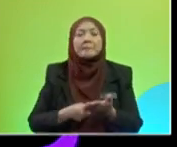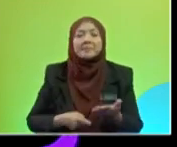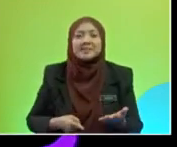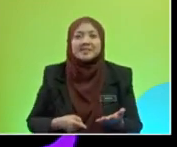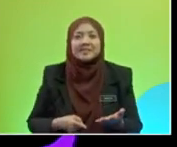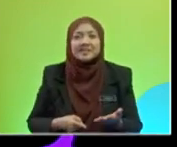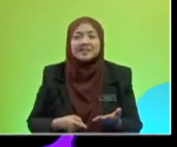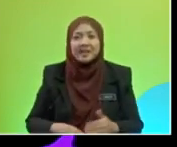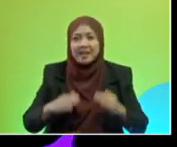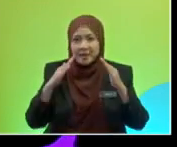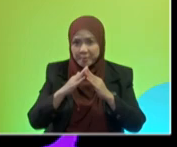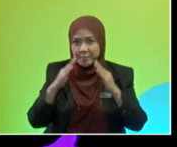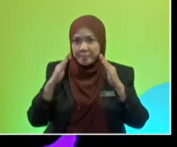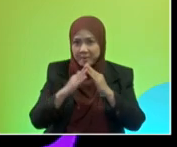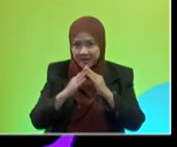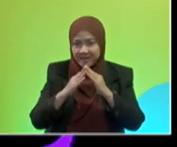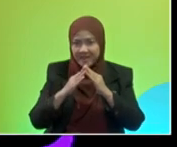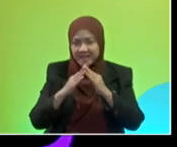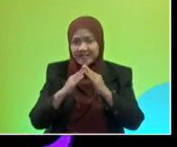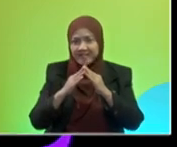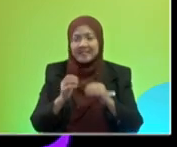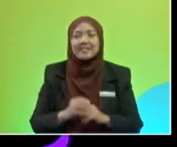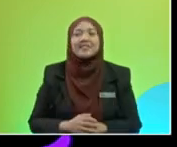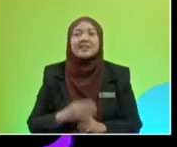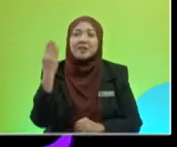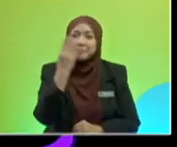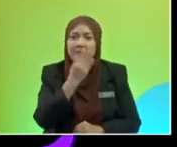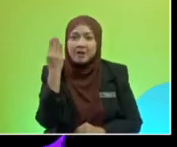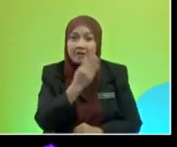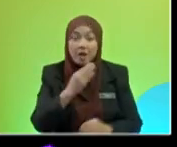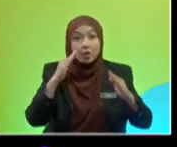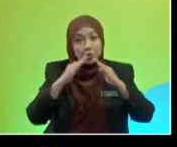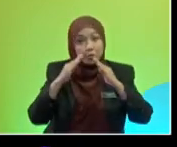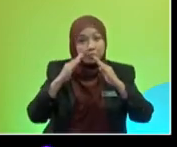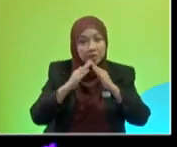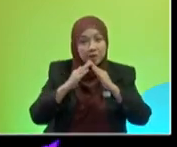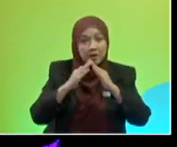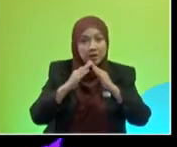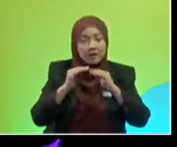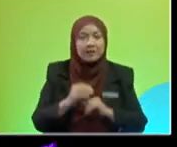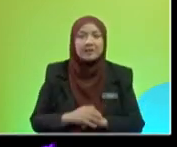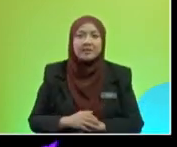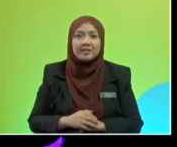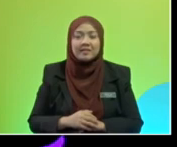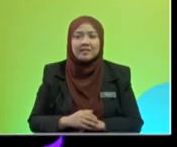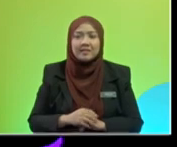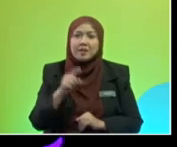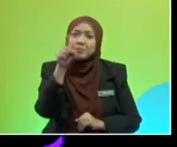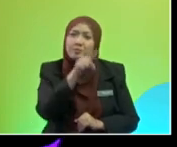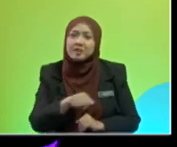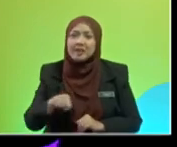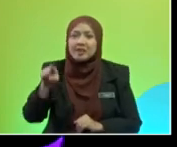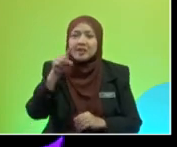rumah saya ini adalah bayang rumah Jadika bulatkan jawaban yang